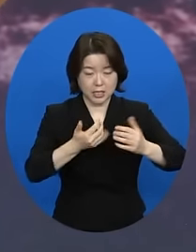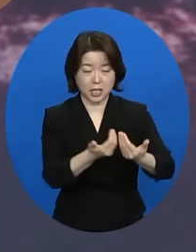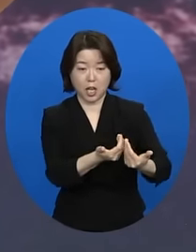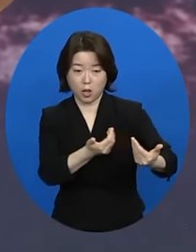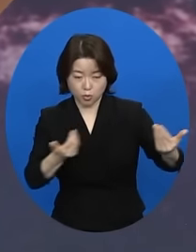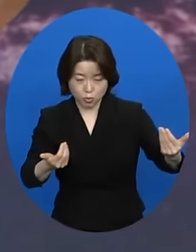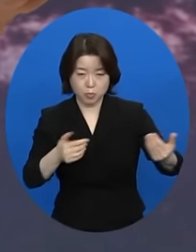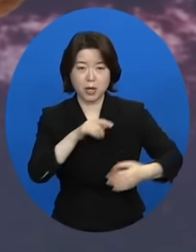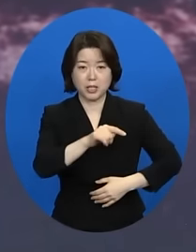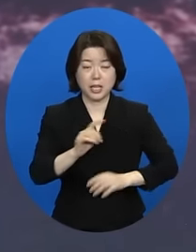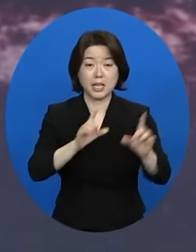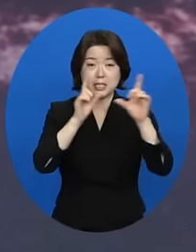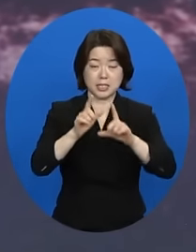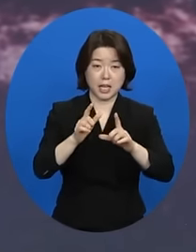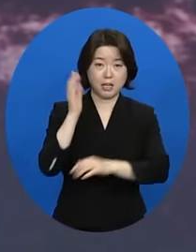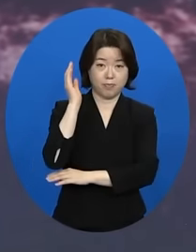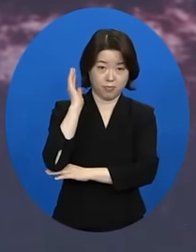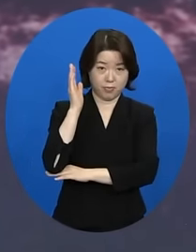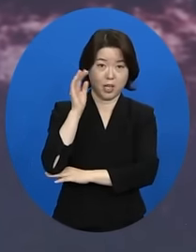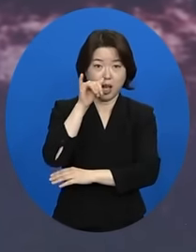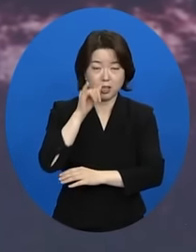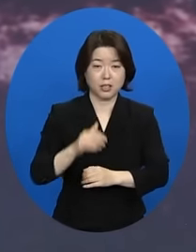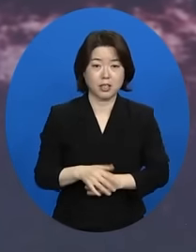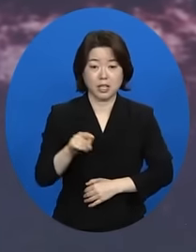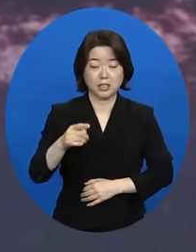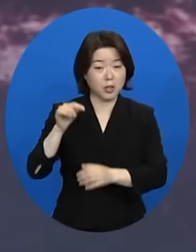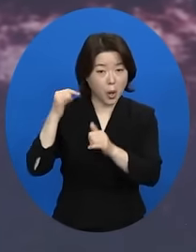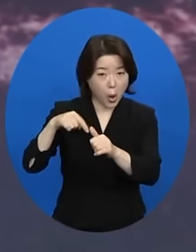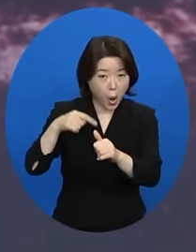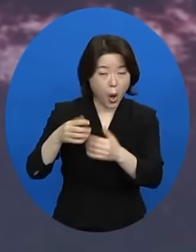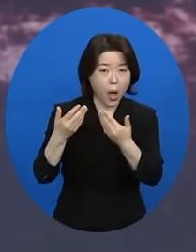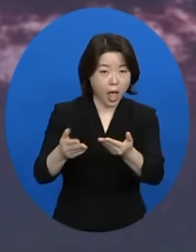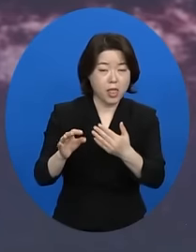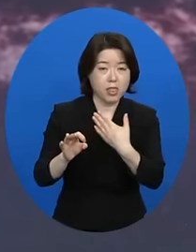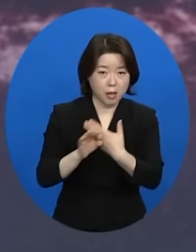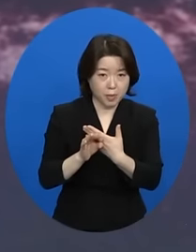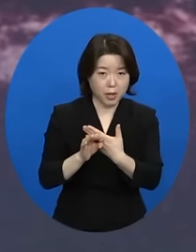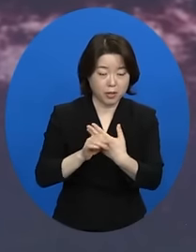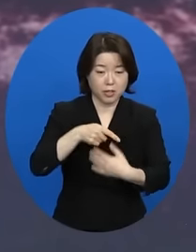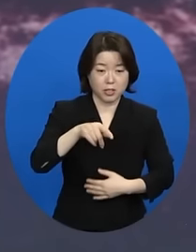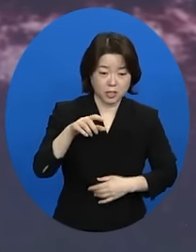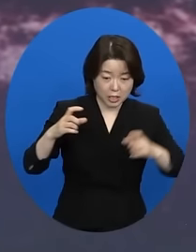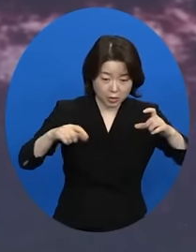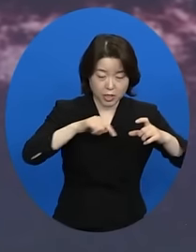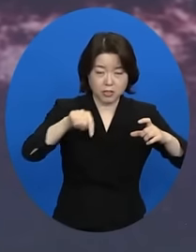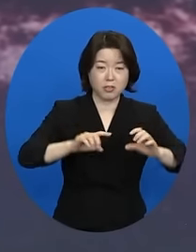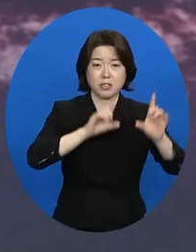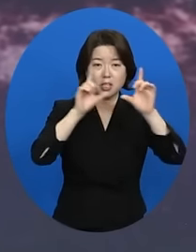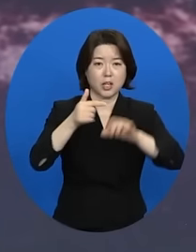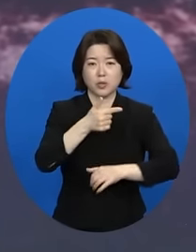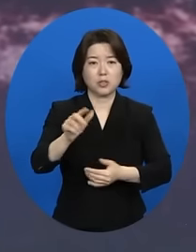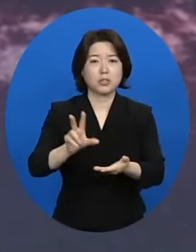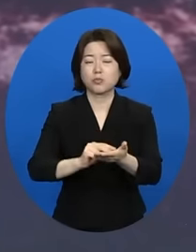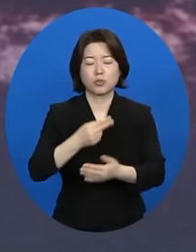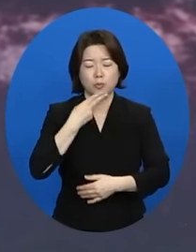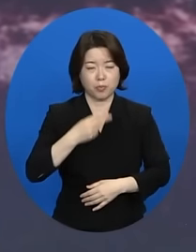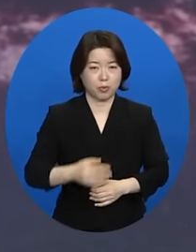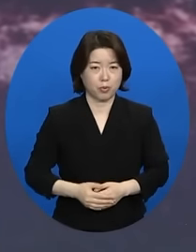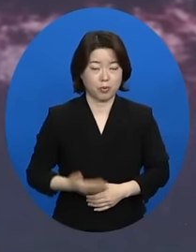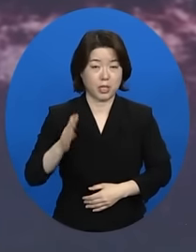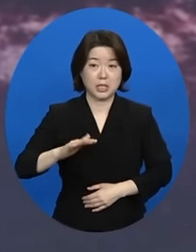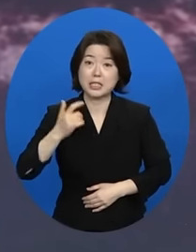삶을 살아야 돼. 이제 그 얘기죠. 그렇게 한다면 세겜에 산다 하더라도 큰 문제는 없었을 것입니다. 문제는